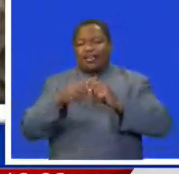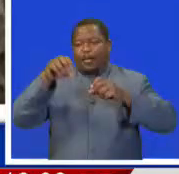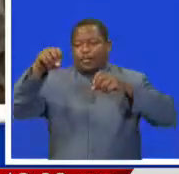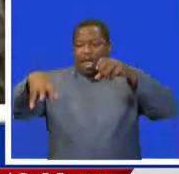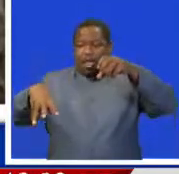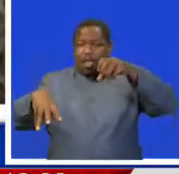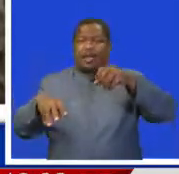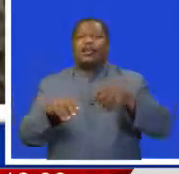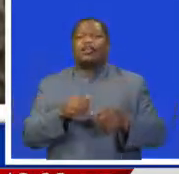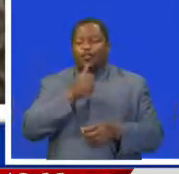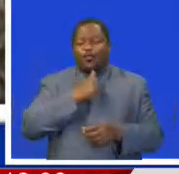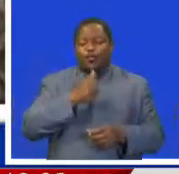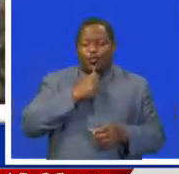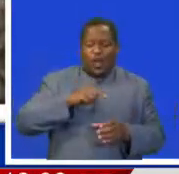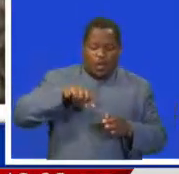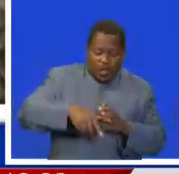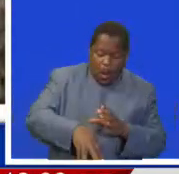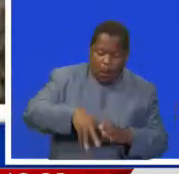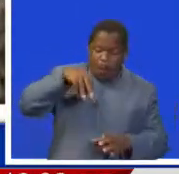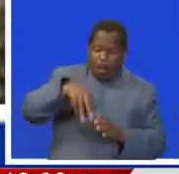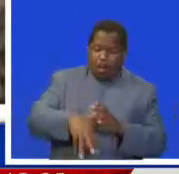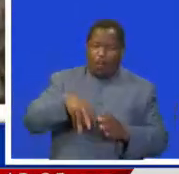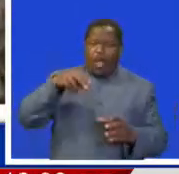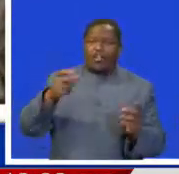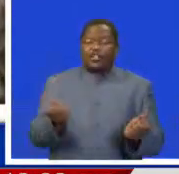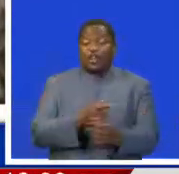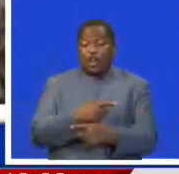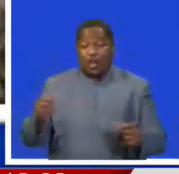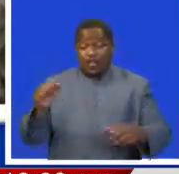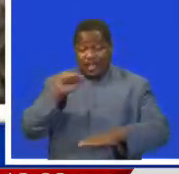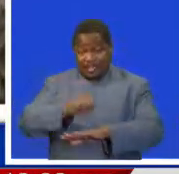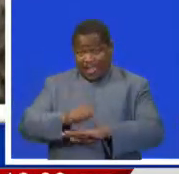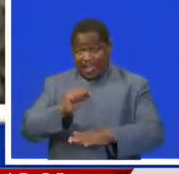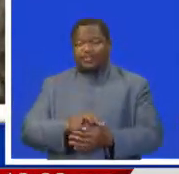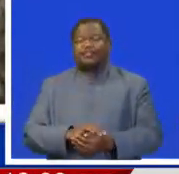Sitawubukisana-ke nawo emalungu ephalamende ukuthi